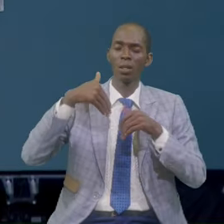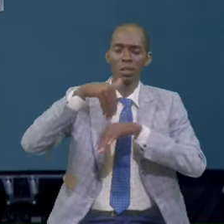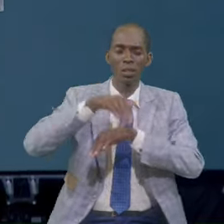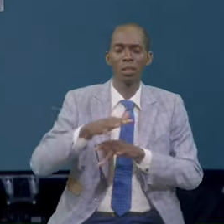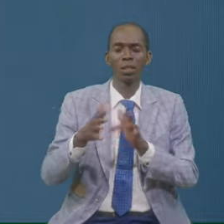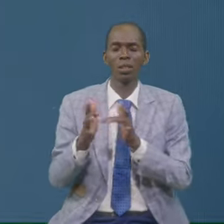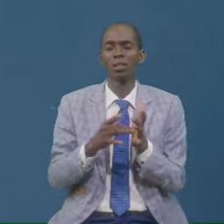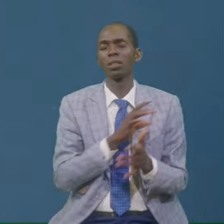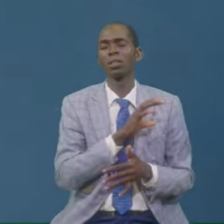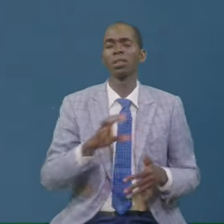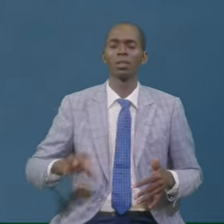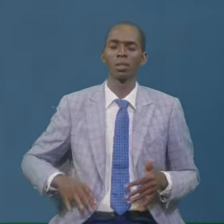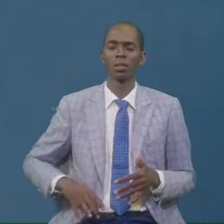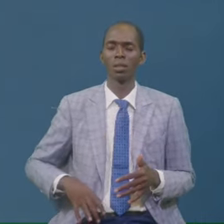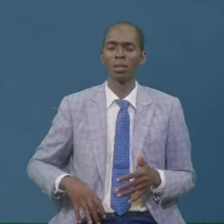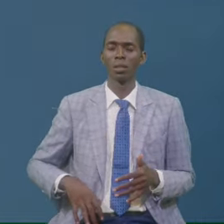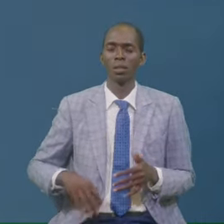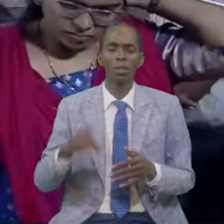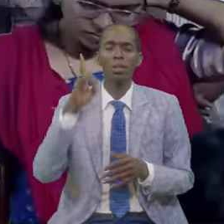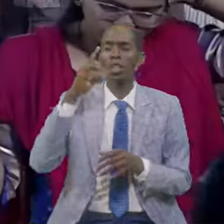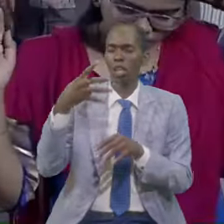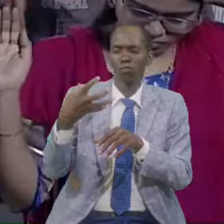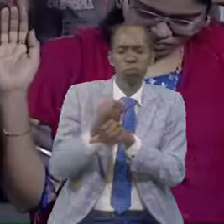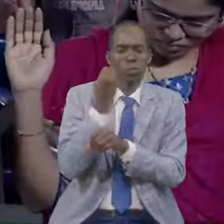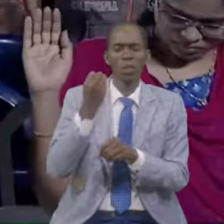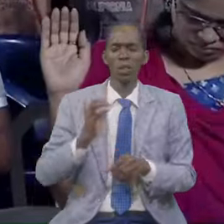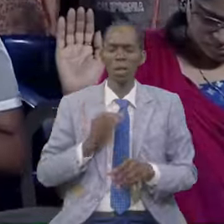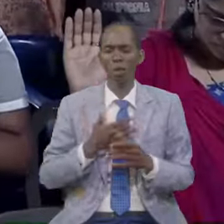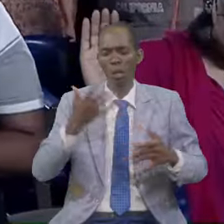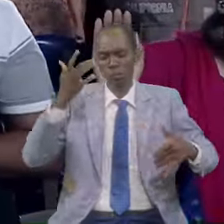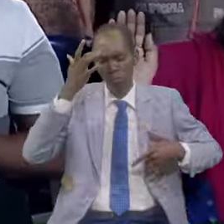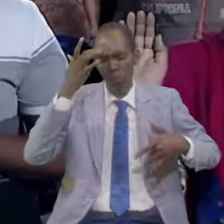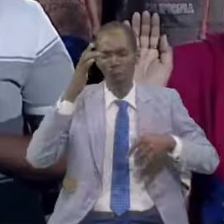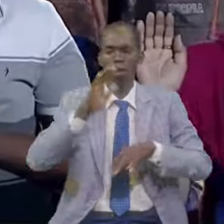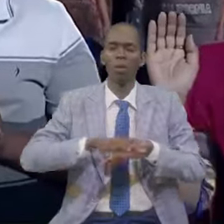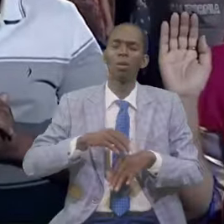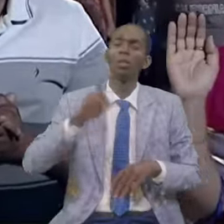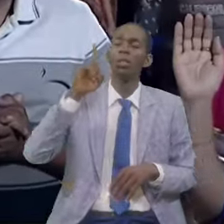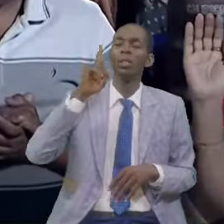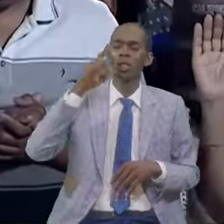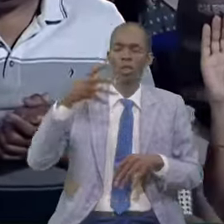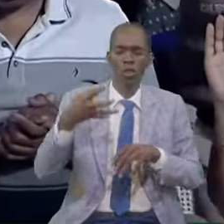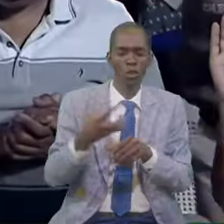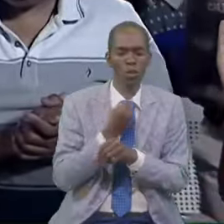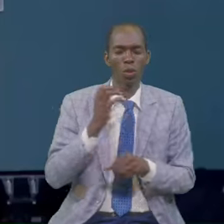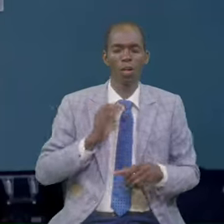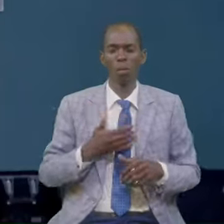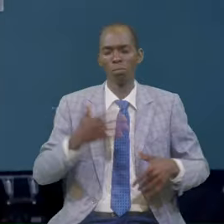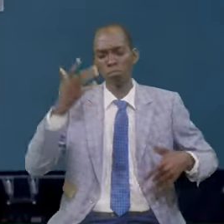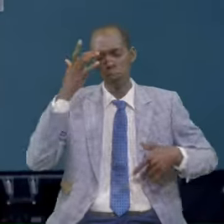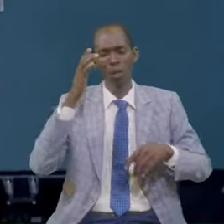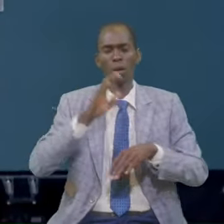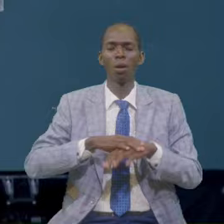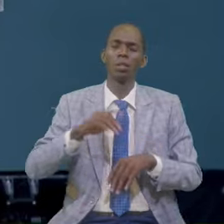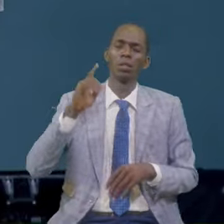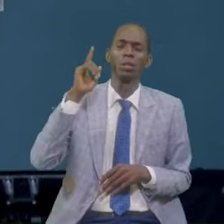పంపి ఉన్నావు. He took our sickness on him, మన రోగాలు ఆయన మీద వేసుకోవడానికి, he took our disease on him, నా వ్యాధులు ఆయన తీసుకున్నాడు. By